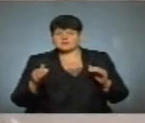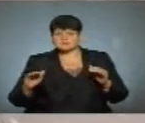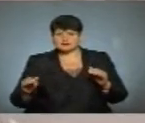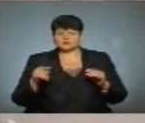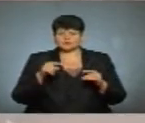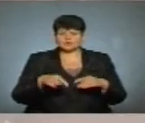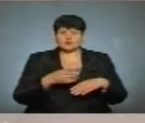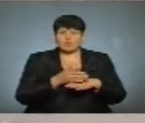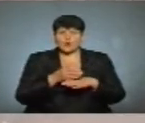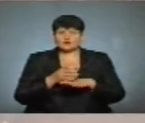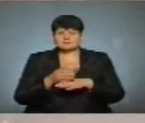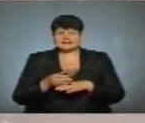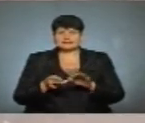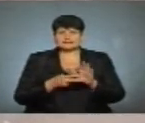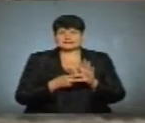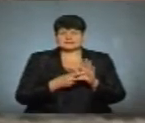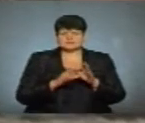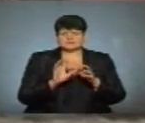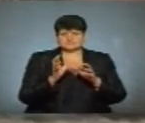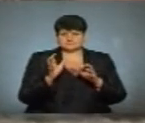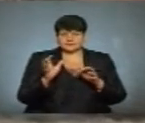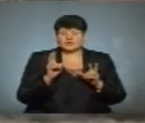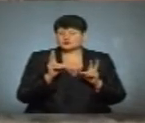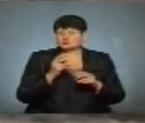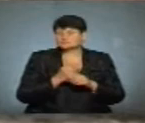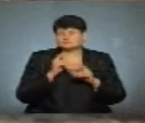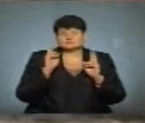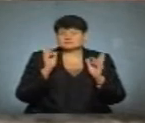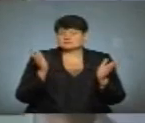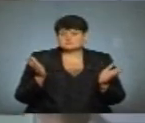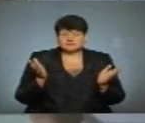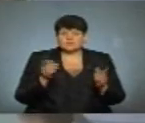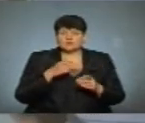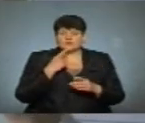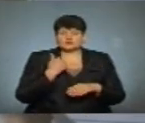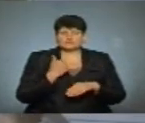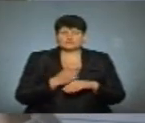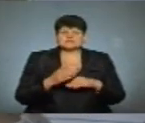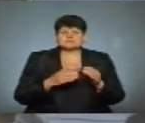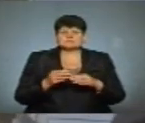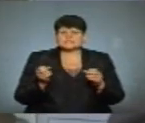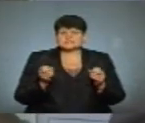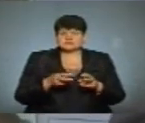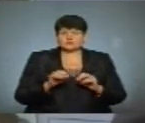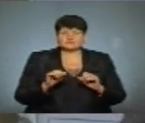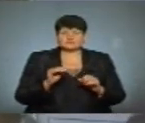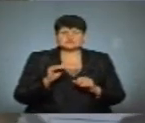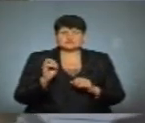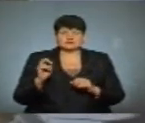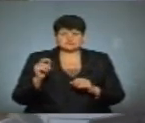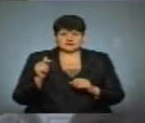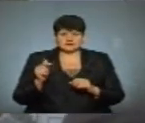7 світлодіодних елементів. Хто це зробив, наразі невідомо, каже головний спеціаліст управління житлово-комунального